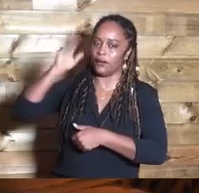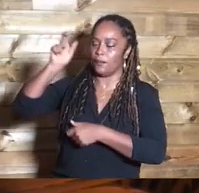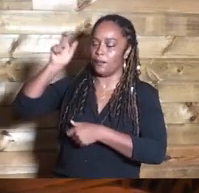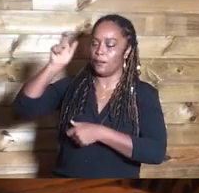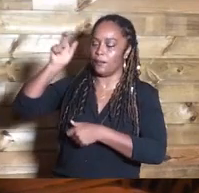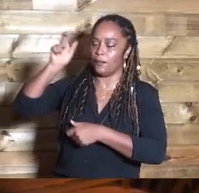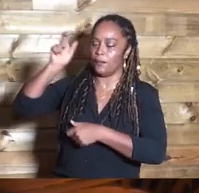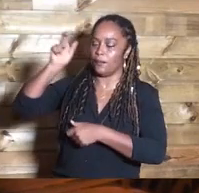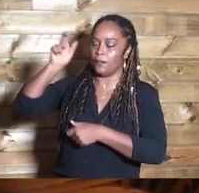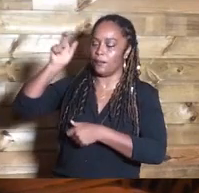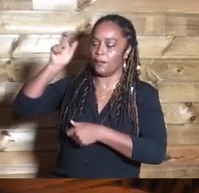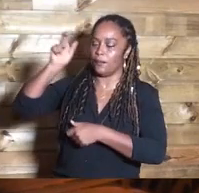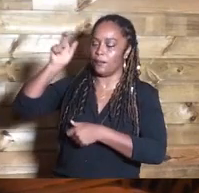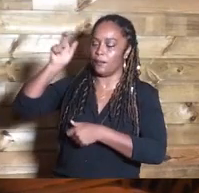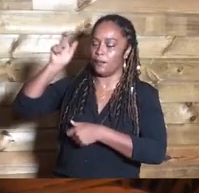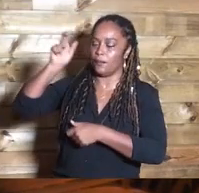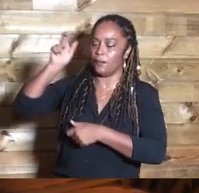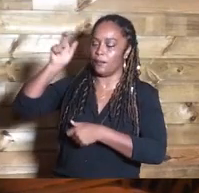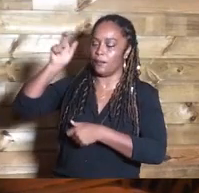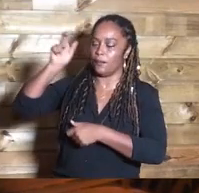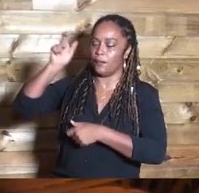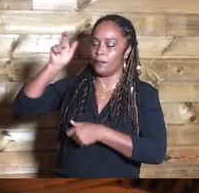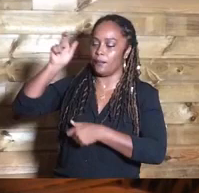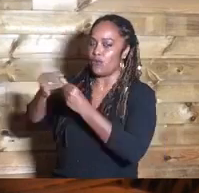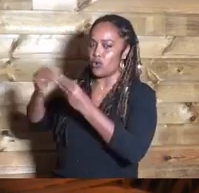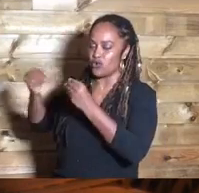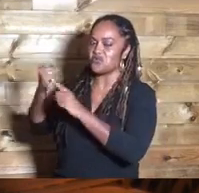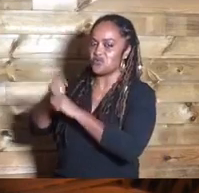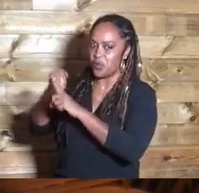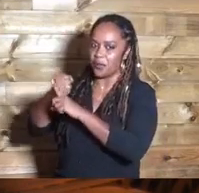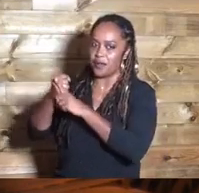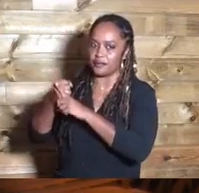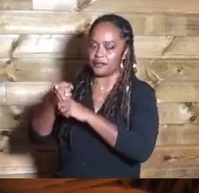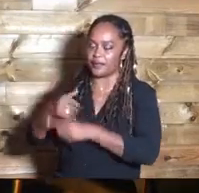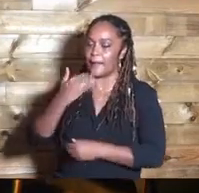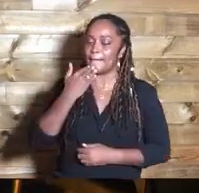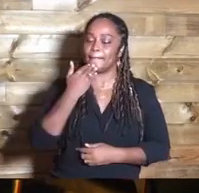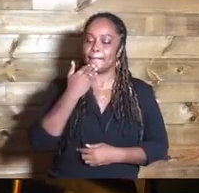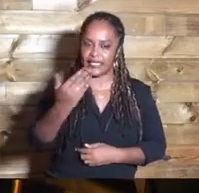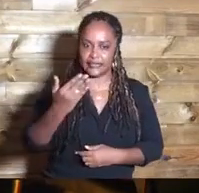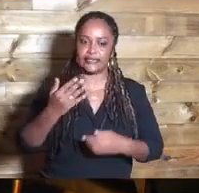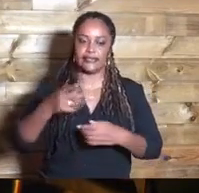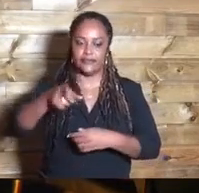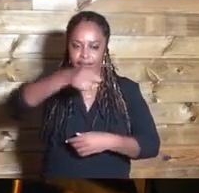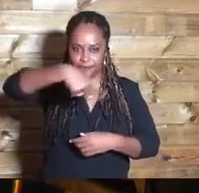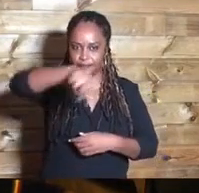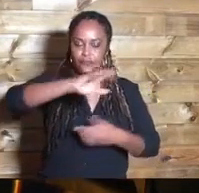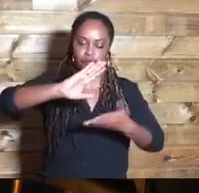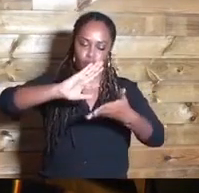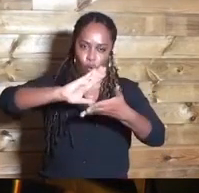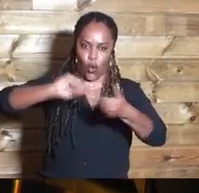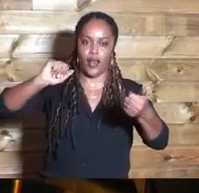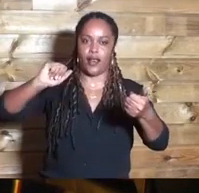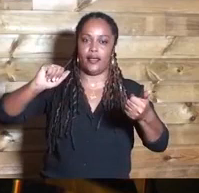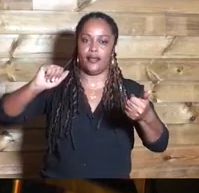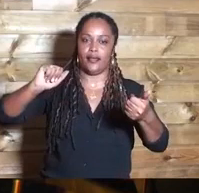goûte. Mais merci, Zot, pour relais là que Zot apprend là. En cas de Zot,